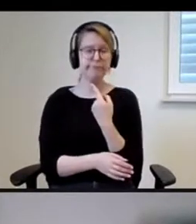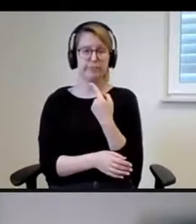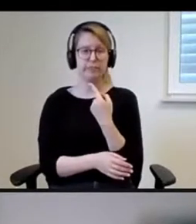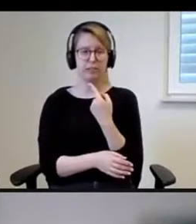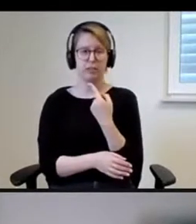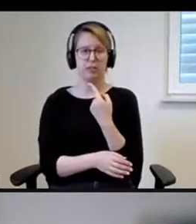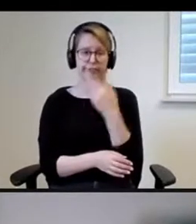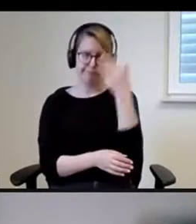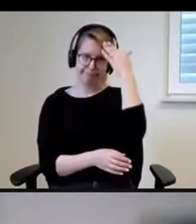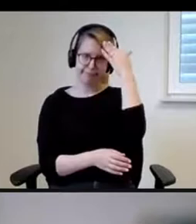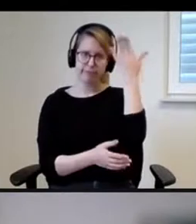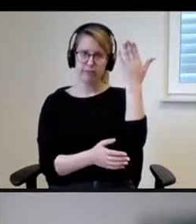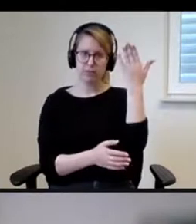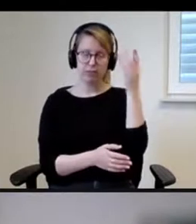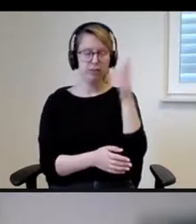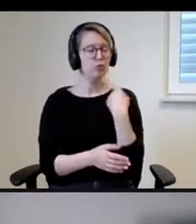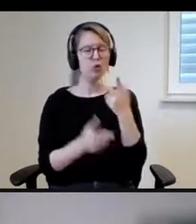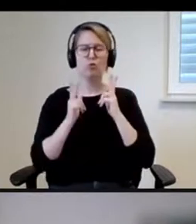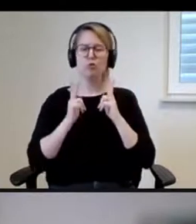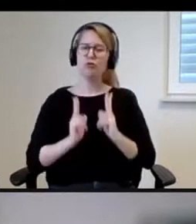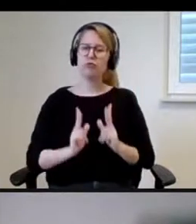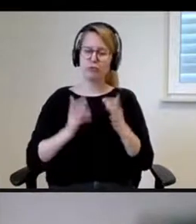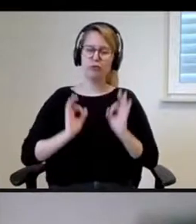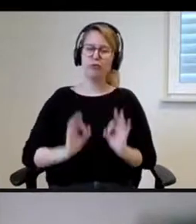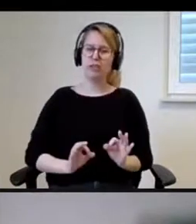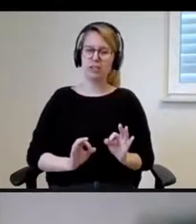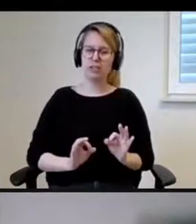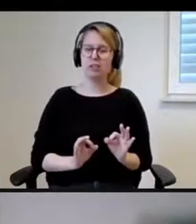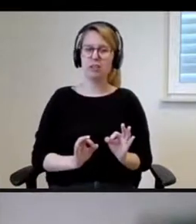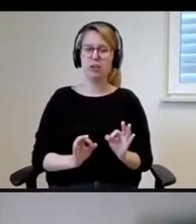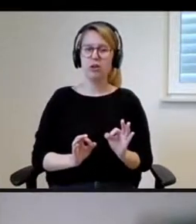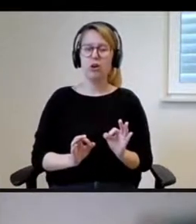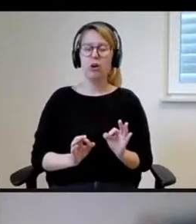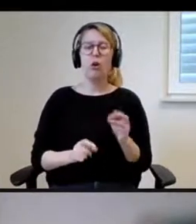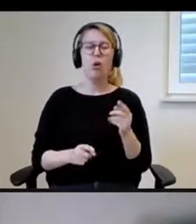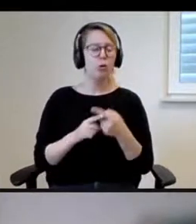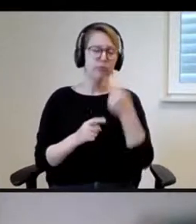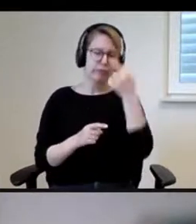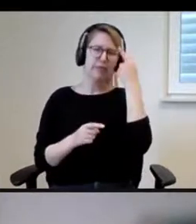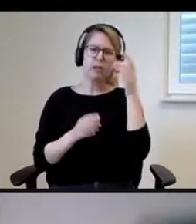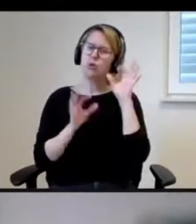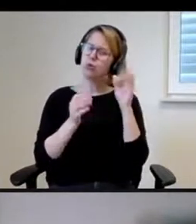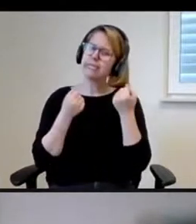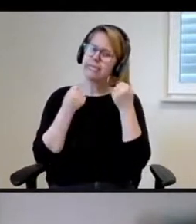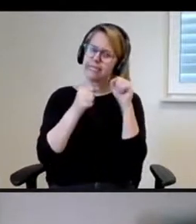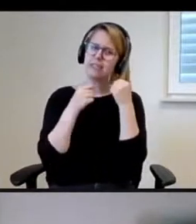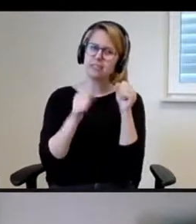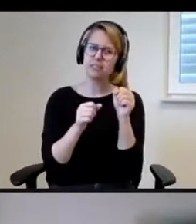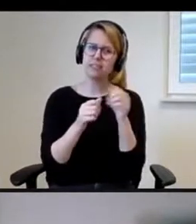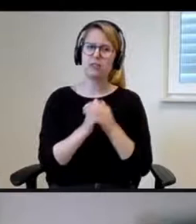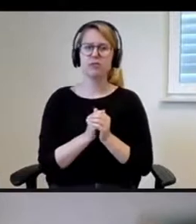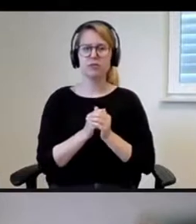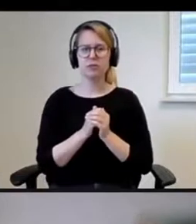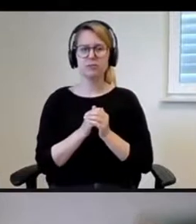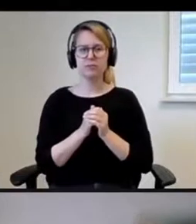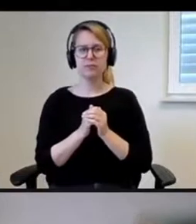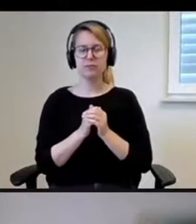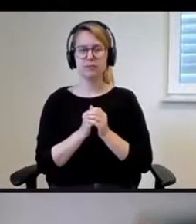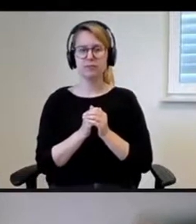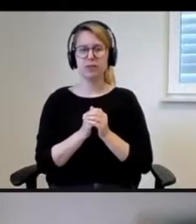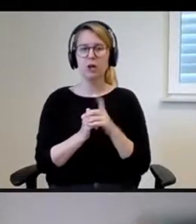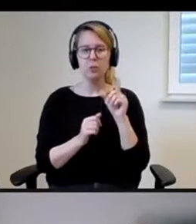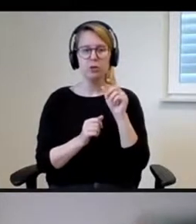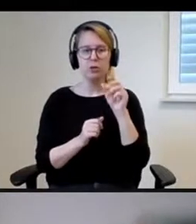auch zufrieden. Wir begrüßen die Initiative, weil es ein weiteres Instrument als auch an der Umsetzung von der